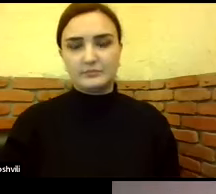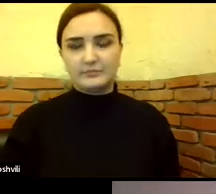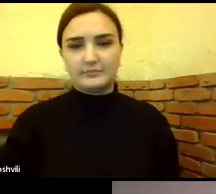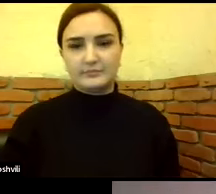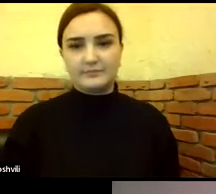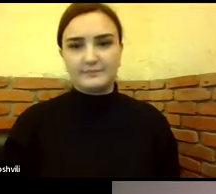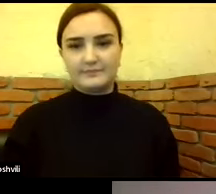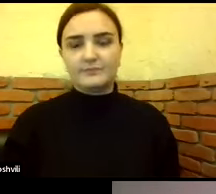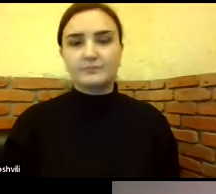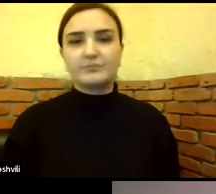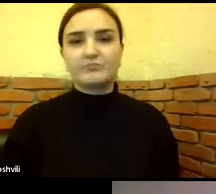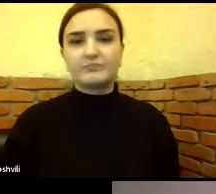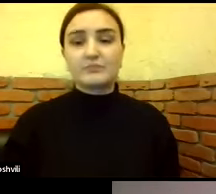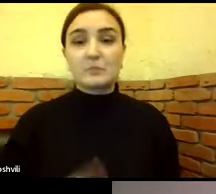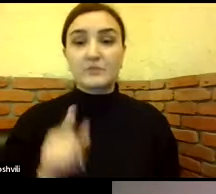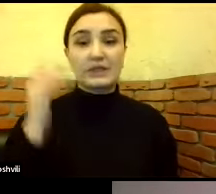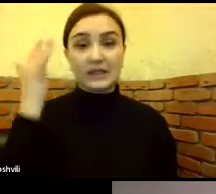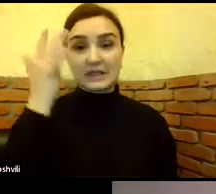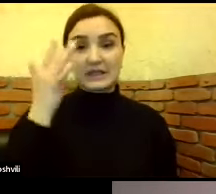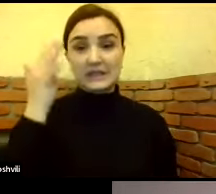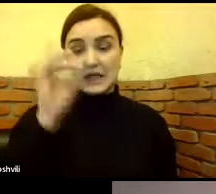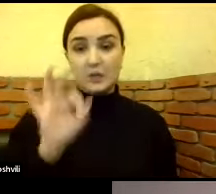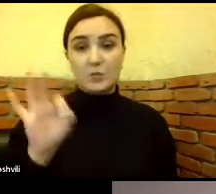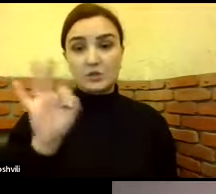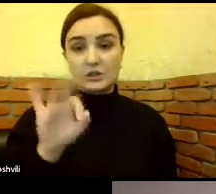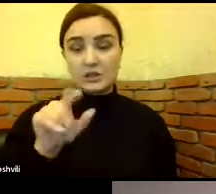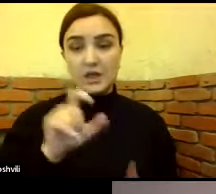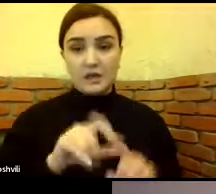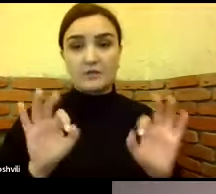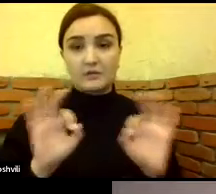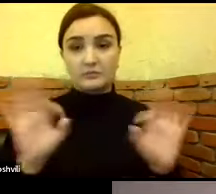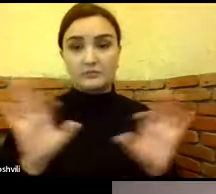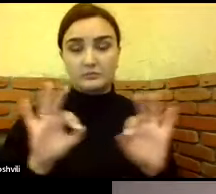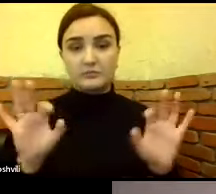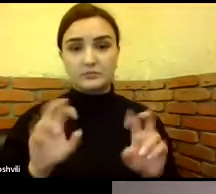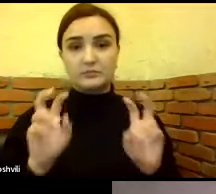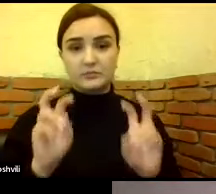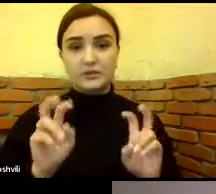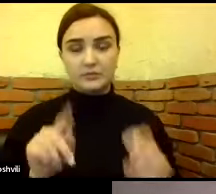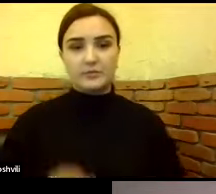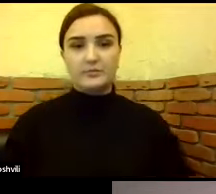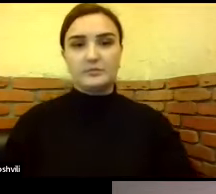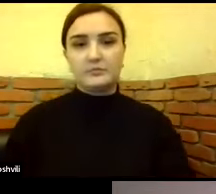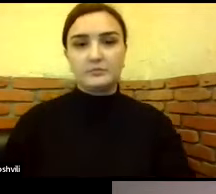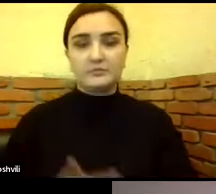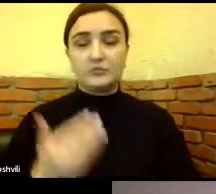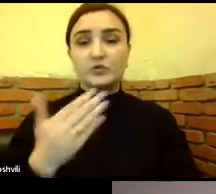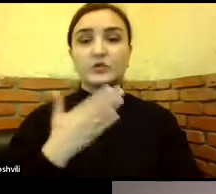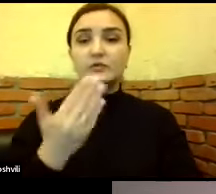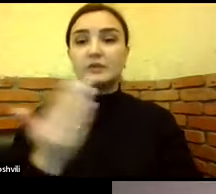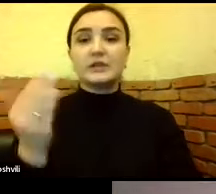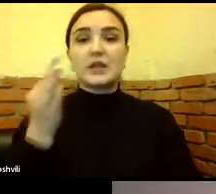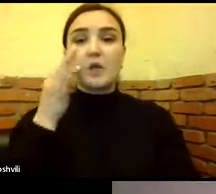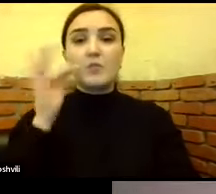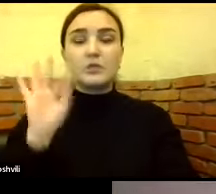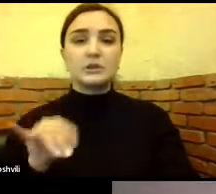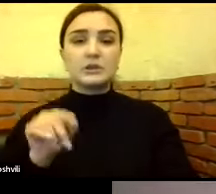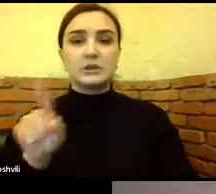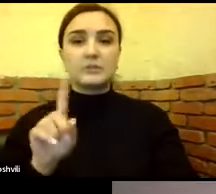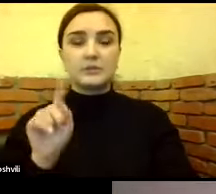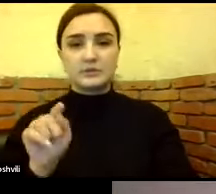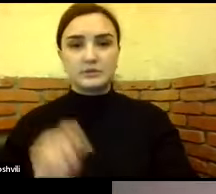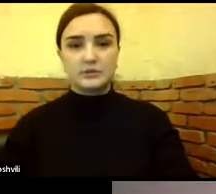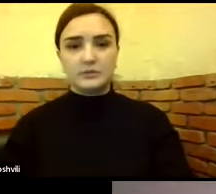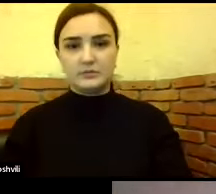წარმოსახვით მზერაზე ჩვენ ხო ილაპარაკე რა, ჩვენი გამოცდილებიდან თუ გახსოვს რაიმე კონკრეტული შემთხვევა, როდესაც